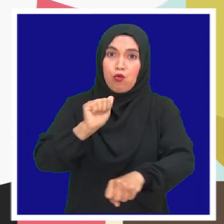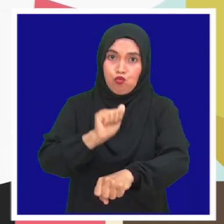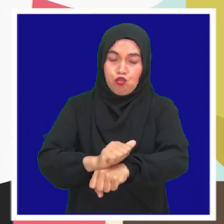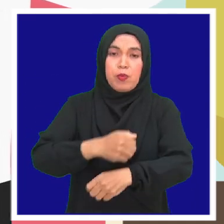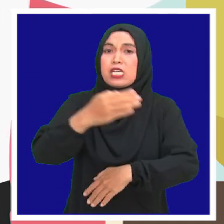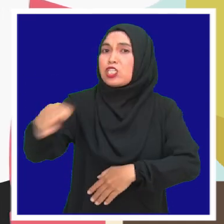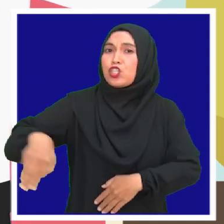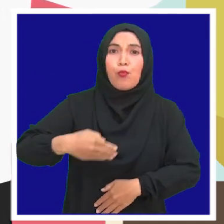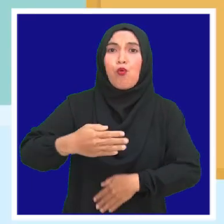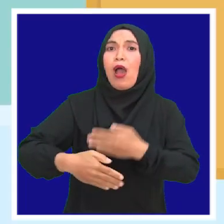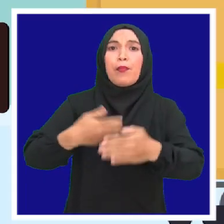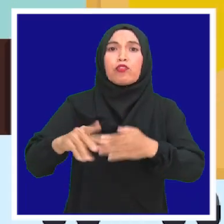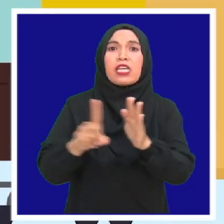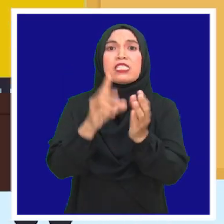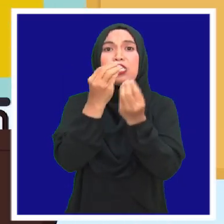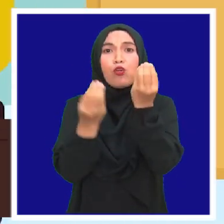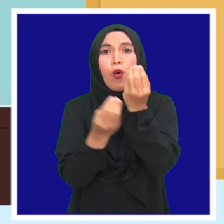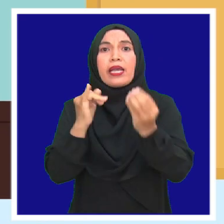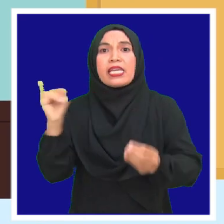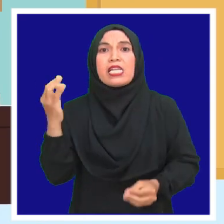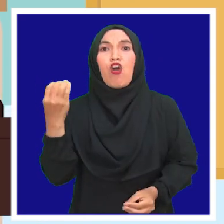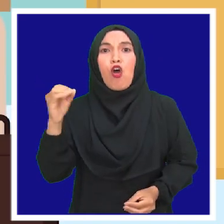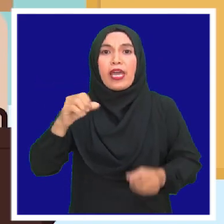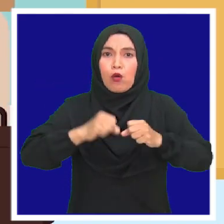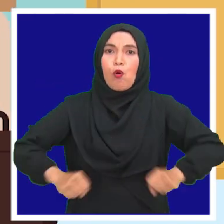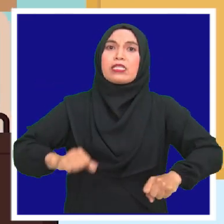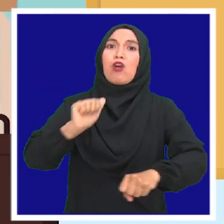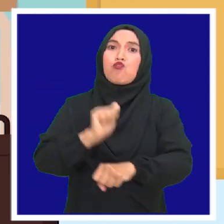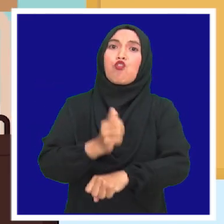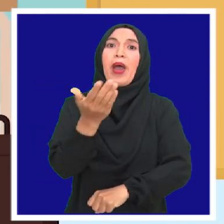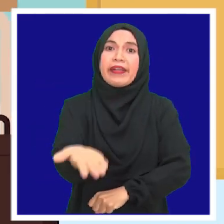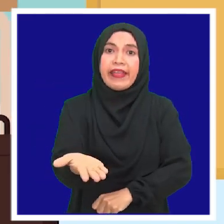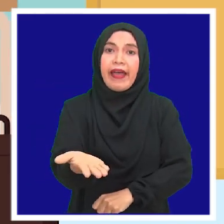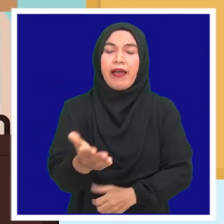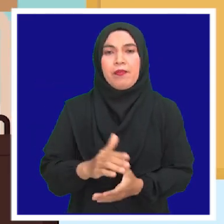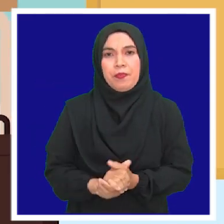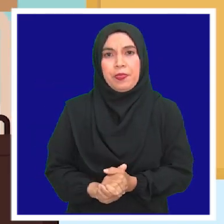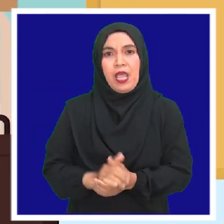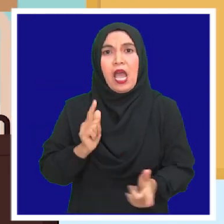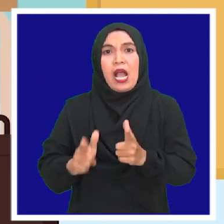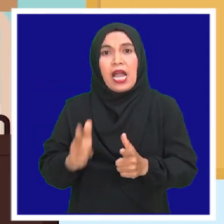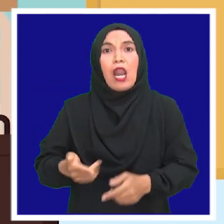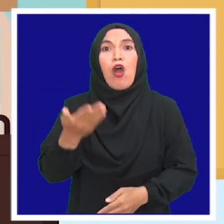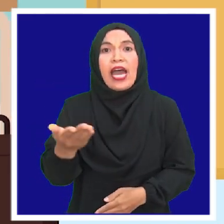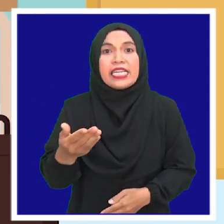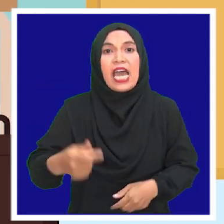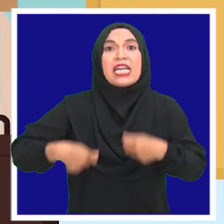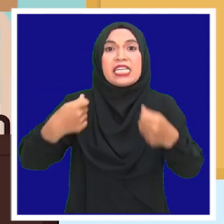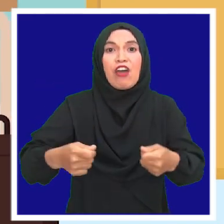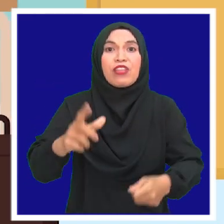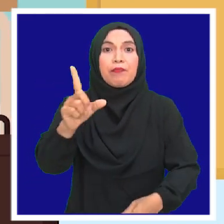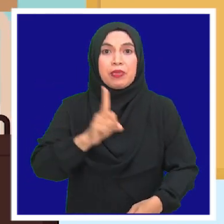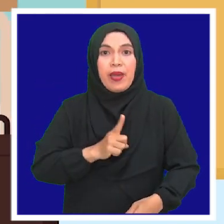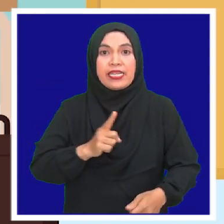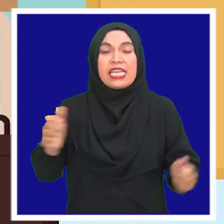anjeun. Gaduh akun e-court anu didamel ku kantor pengadilan kalayan nyangking